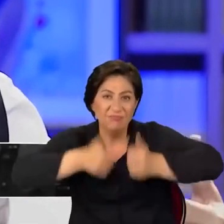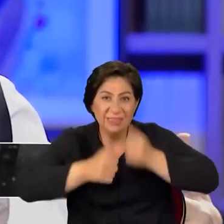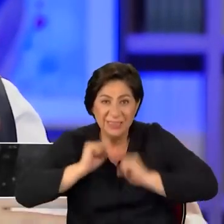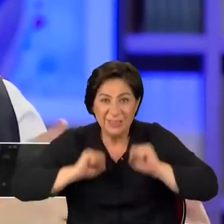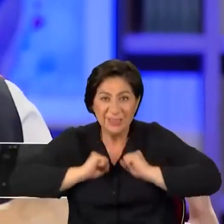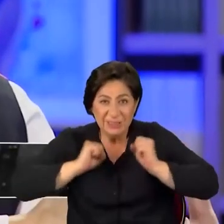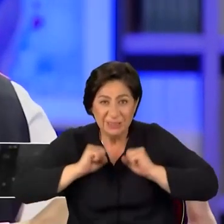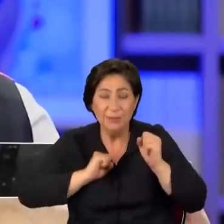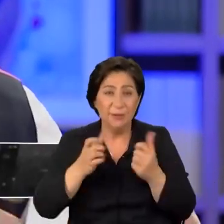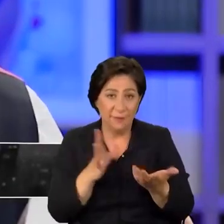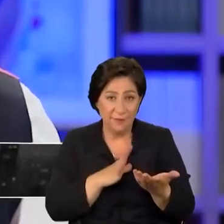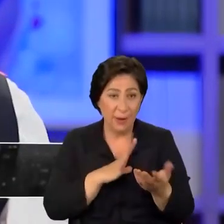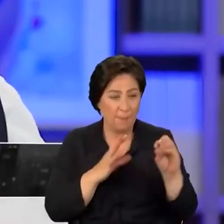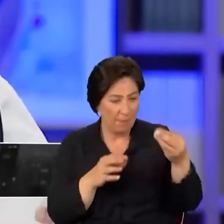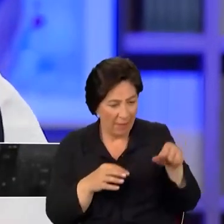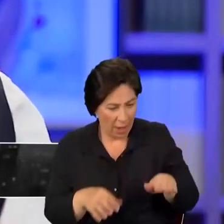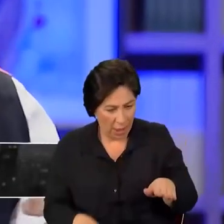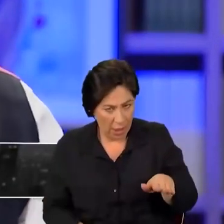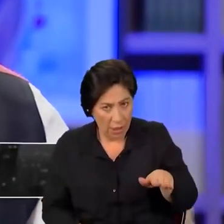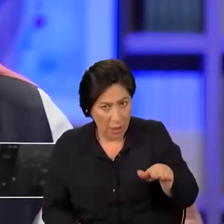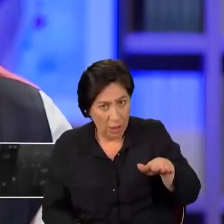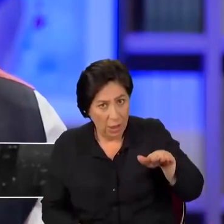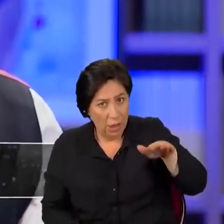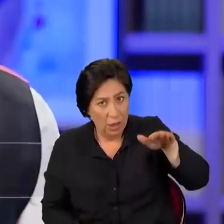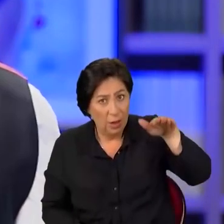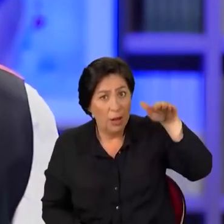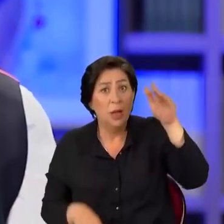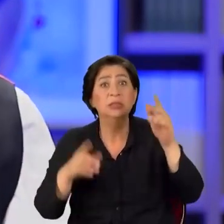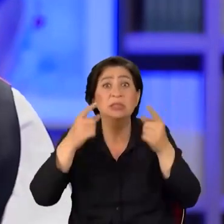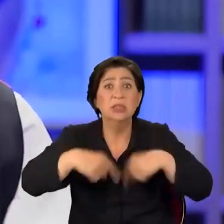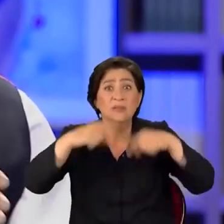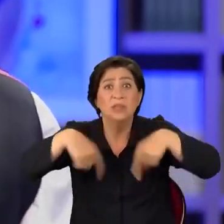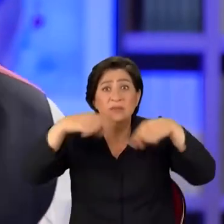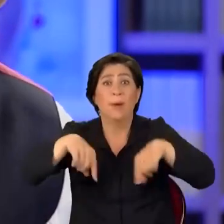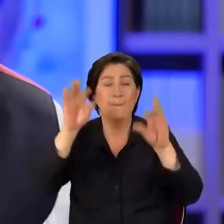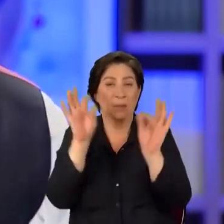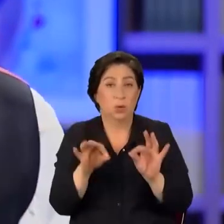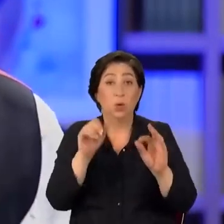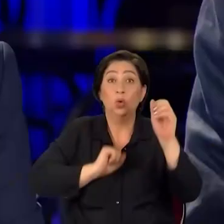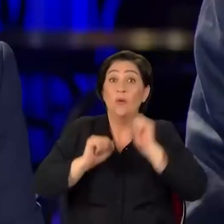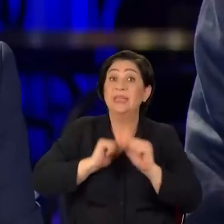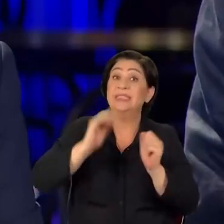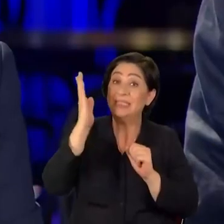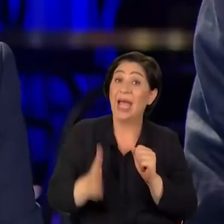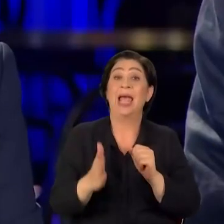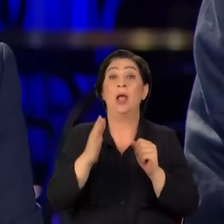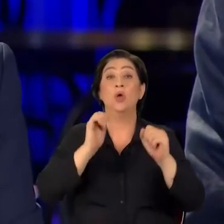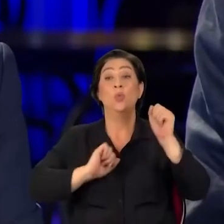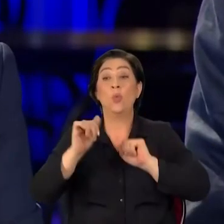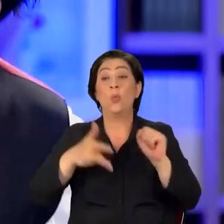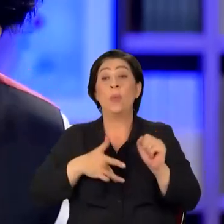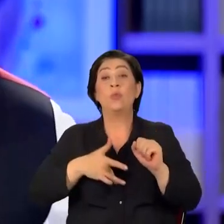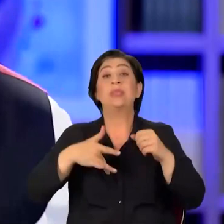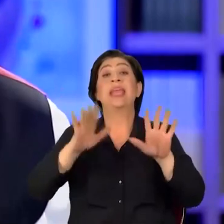içerisinde bebek hallerinden daha anaokuluna girerken bile sınav başlıyor. Üniversiteye, hatta üniversitede de memnun